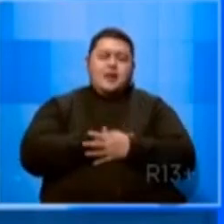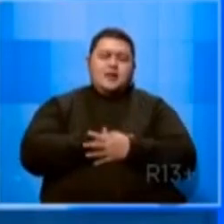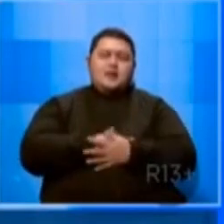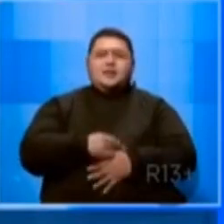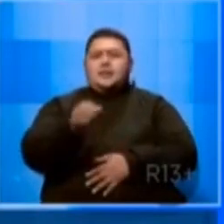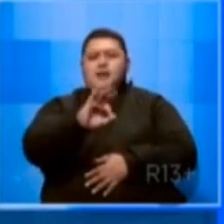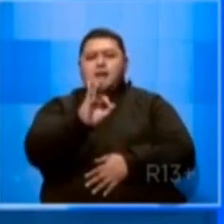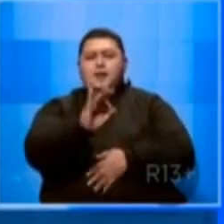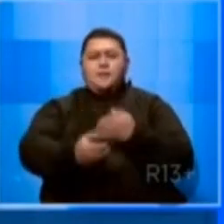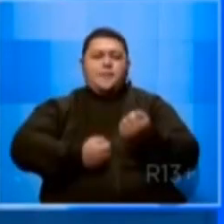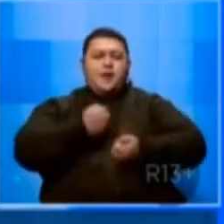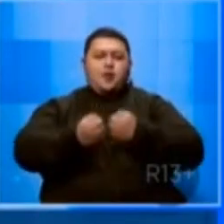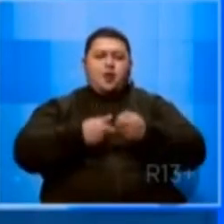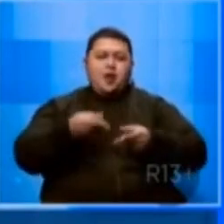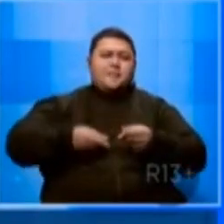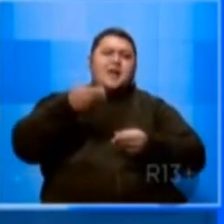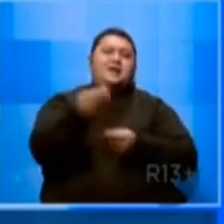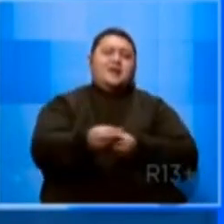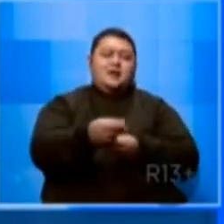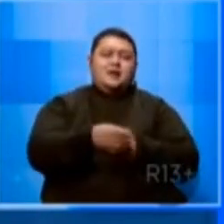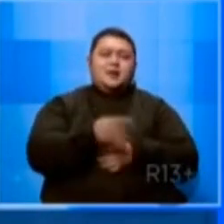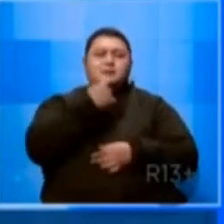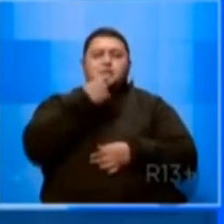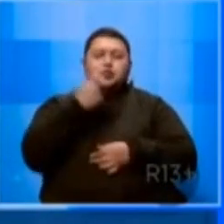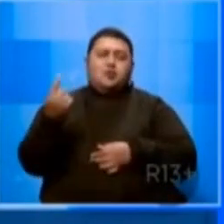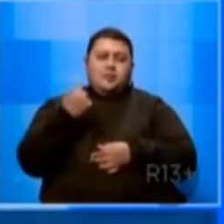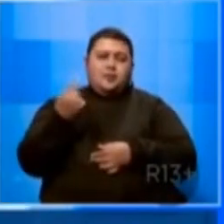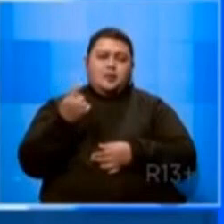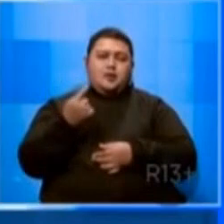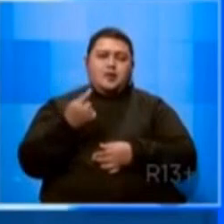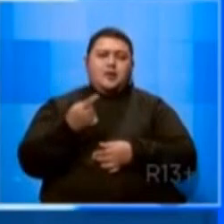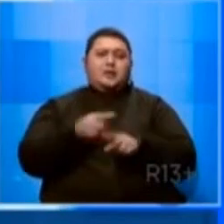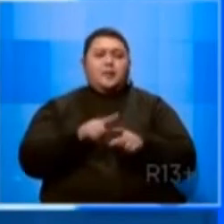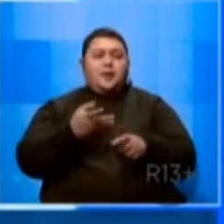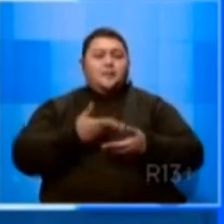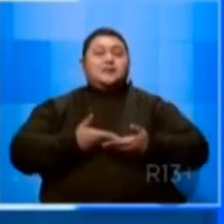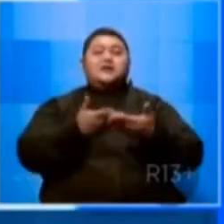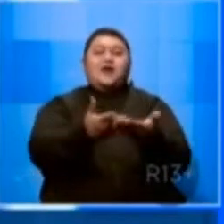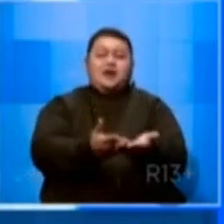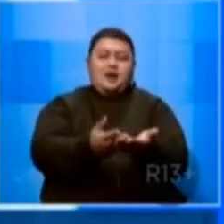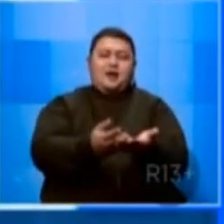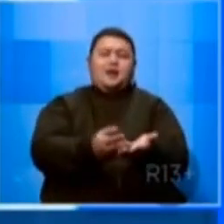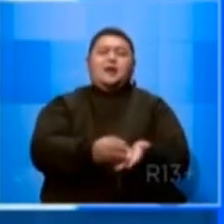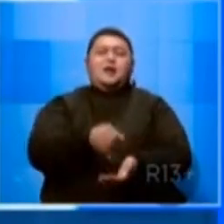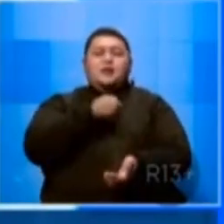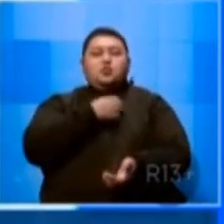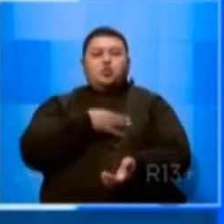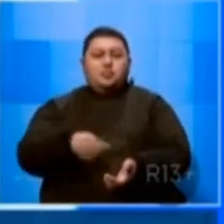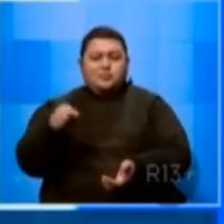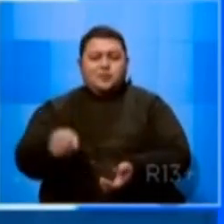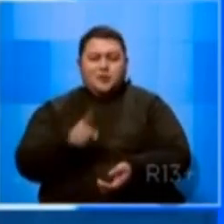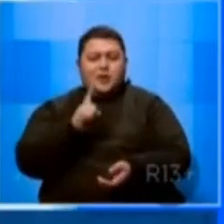melakukan upaya hukum banding ya kalau menurut pendapat kami tapi kami serahkan kepada pH dari eliser